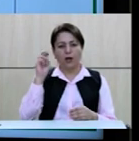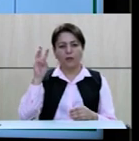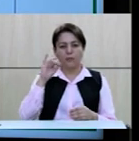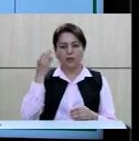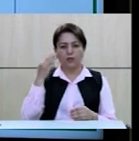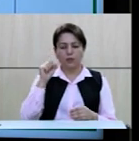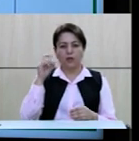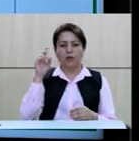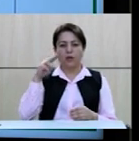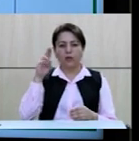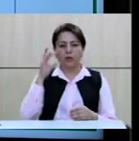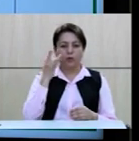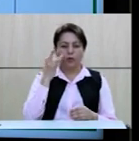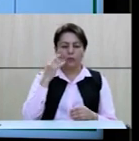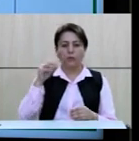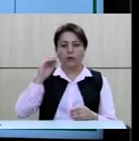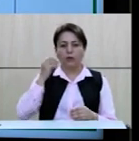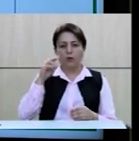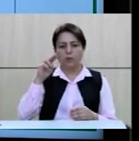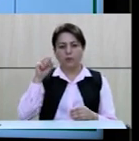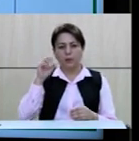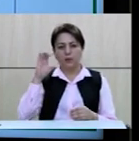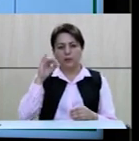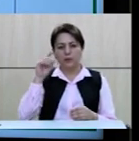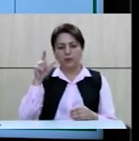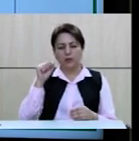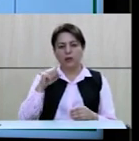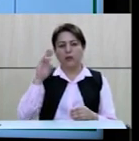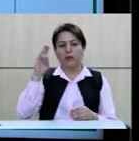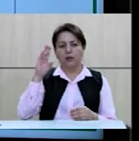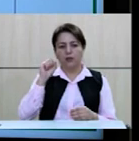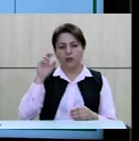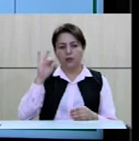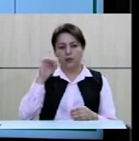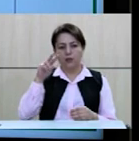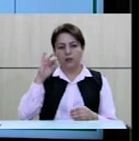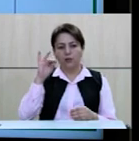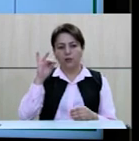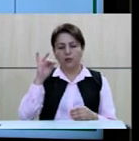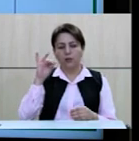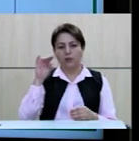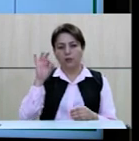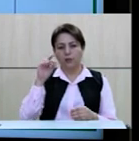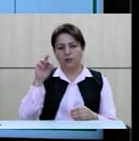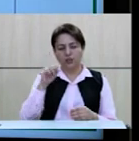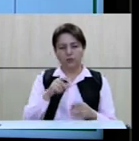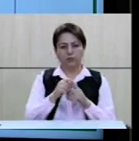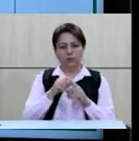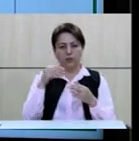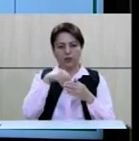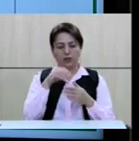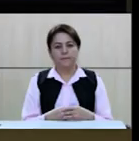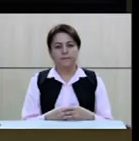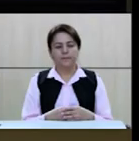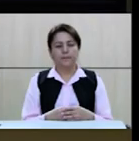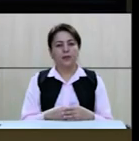doim, yoppasiga, noilojlikdan so'zlari kiradi. Yuqorida eslatib o'tgan